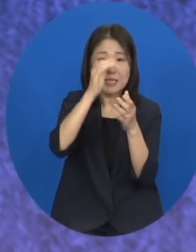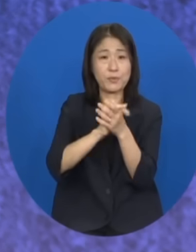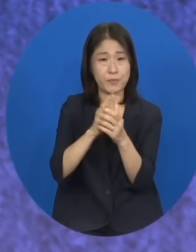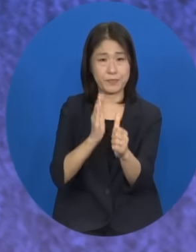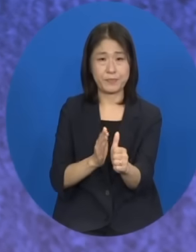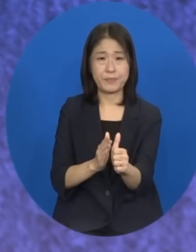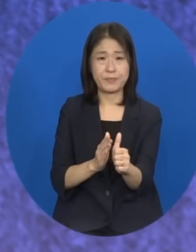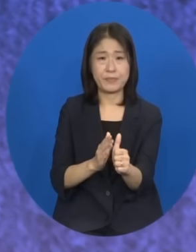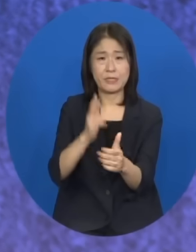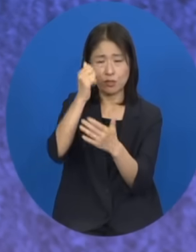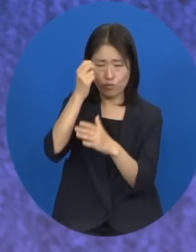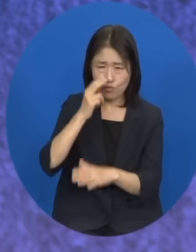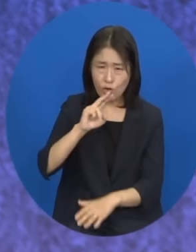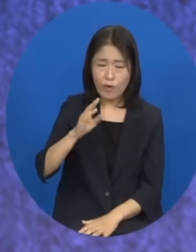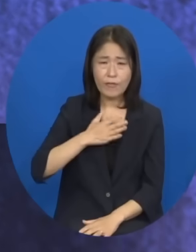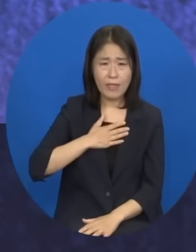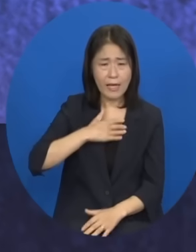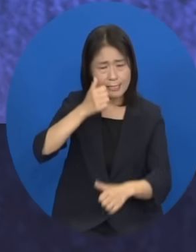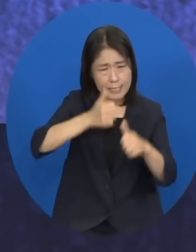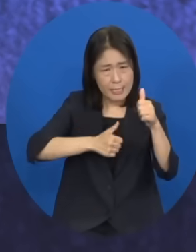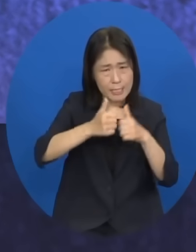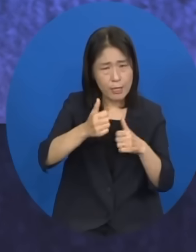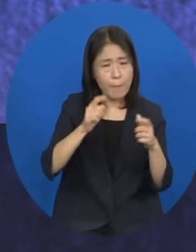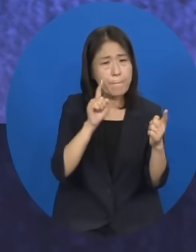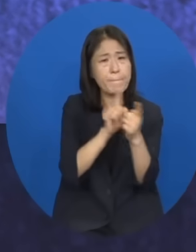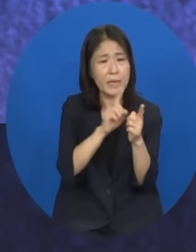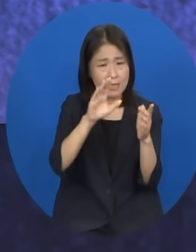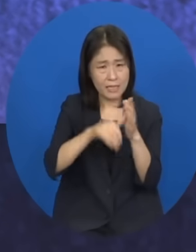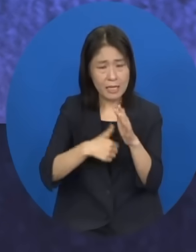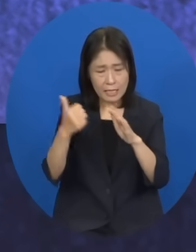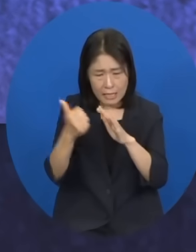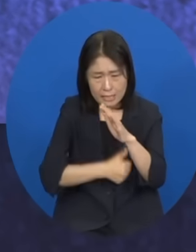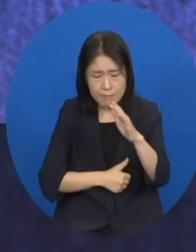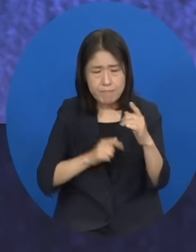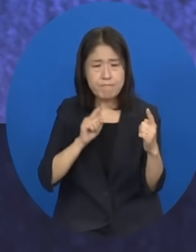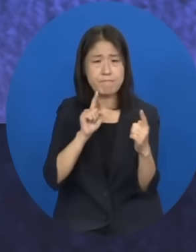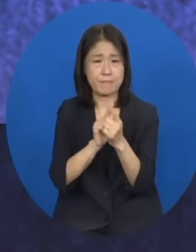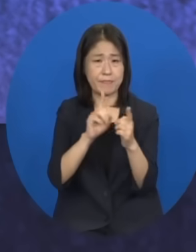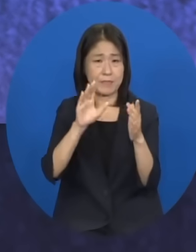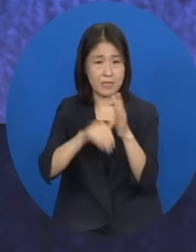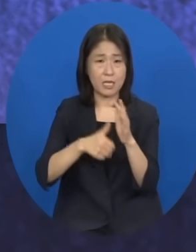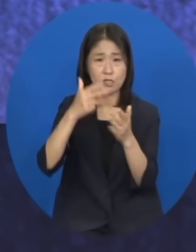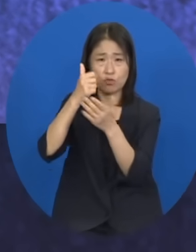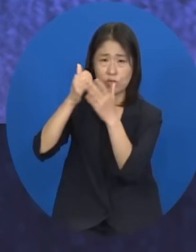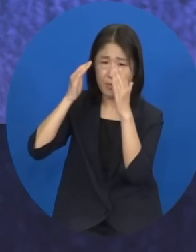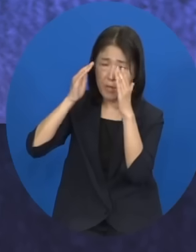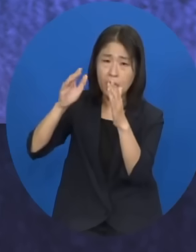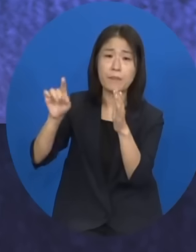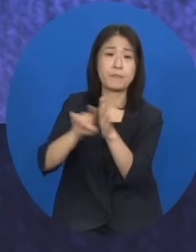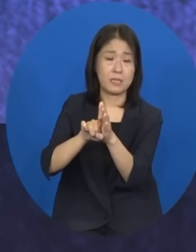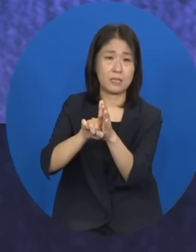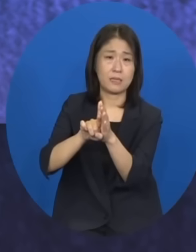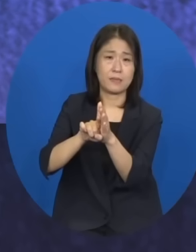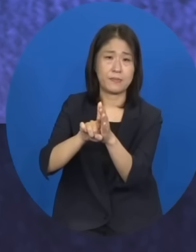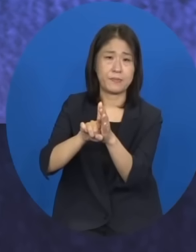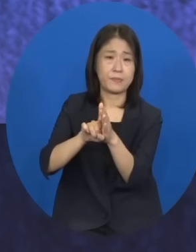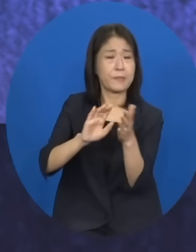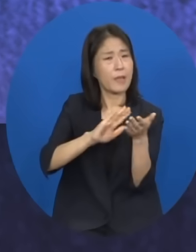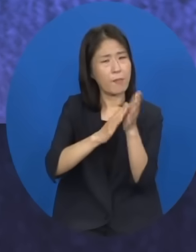주여, 어떤 시험이 와도 어떤 실패를 겪었을지라도 저는 주님을 향한 이 믿음